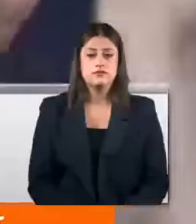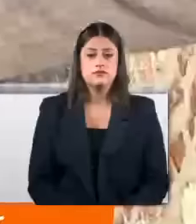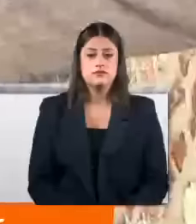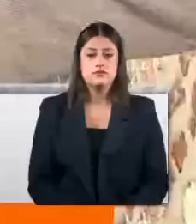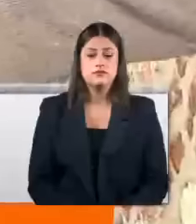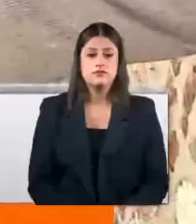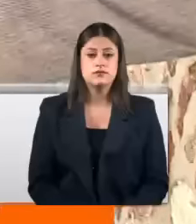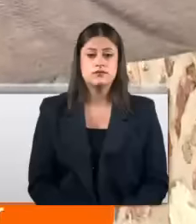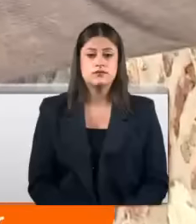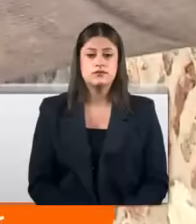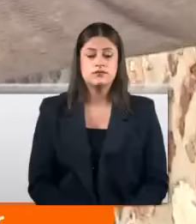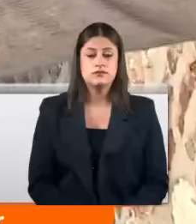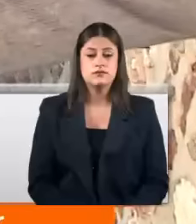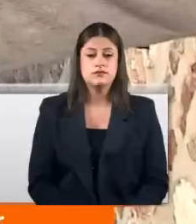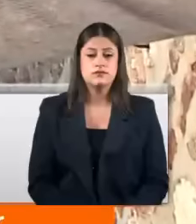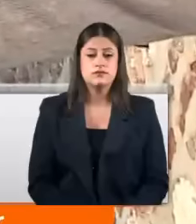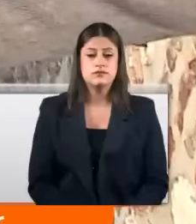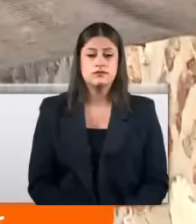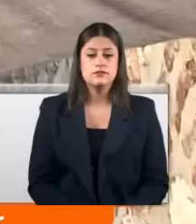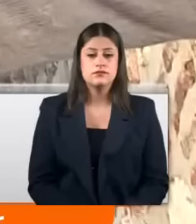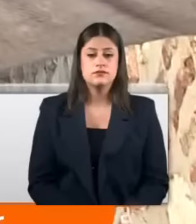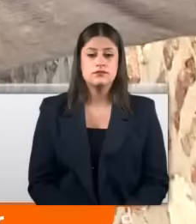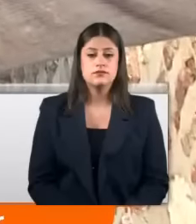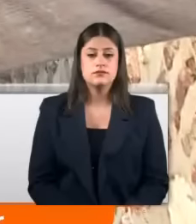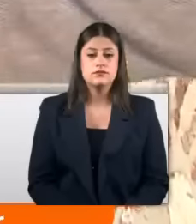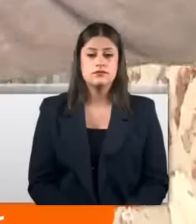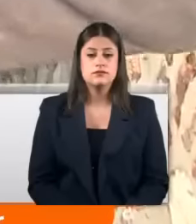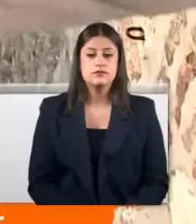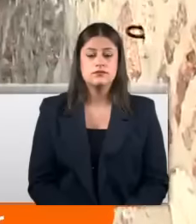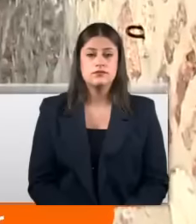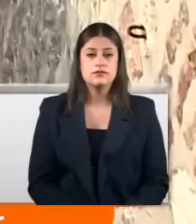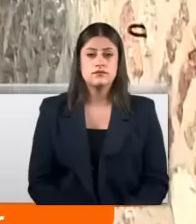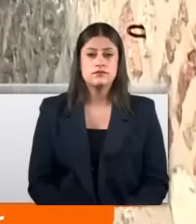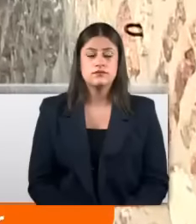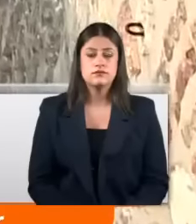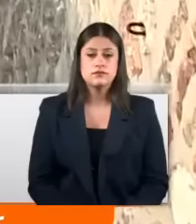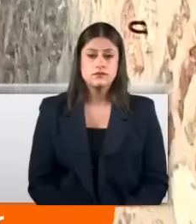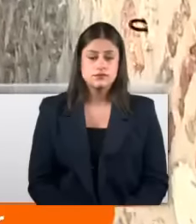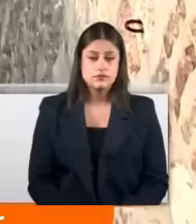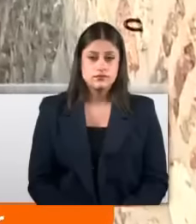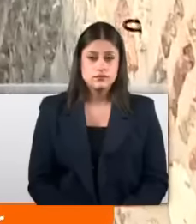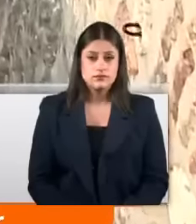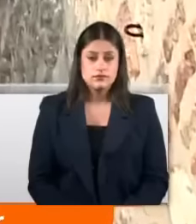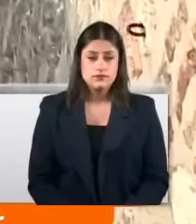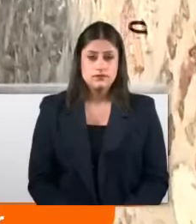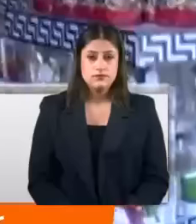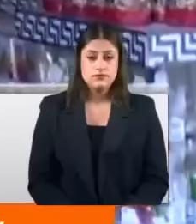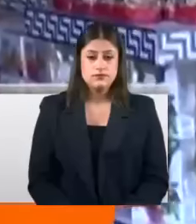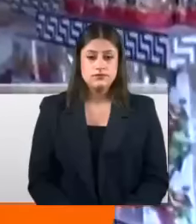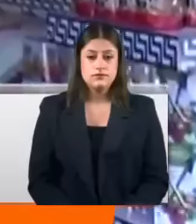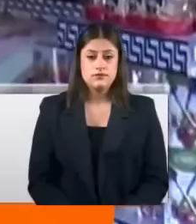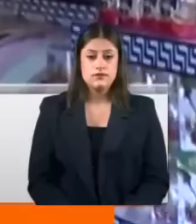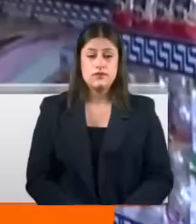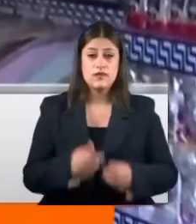zaten. Bina aylık 400 bin TL elektrik parası ödüyor. Biz karşılığını alamadığımız için bundan muzdaripiz.